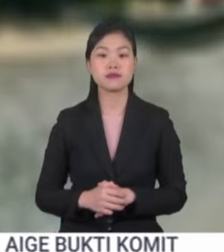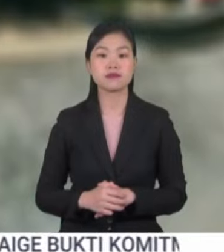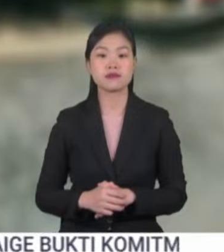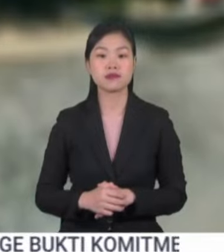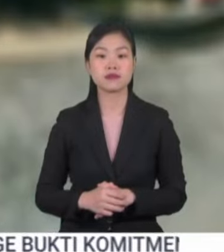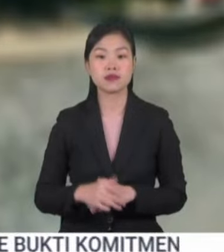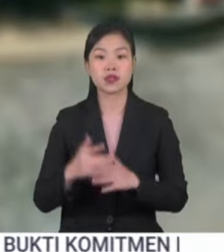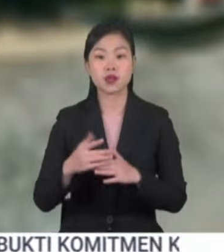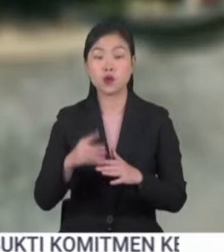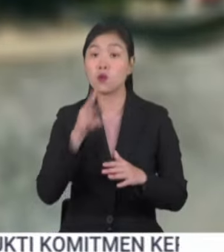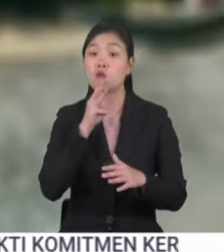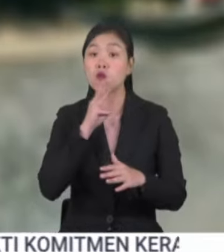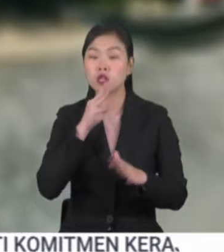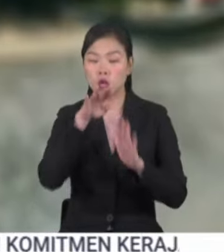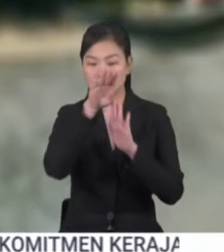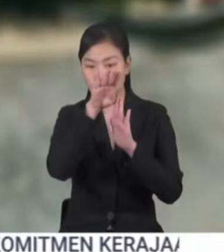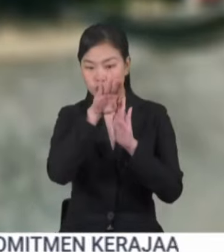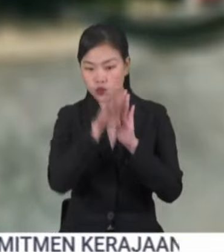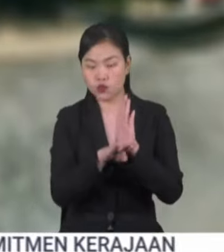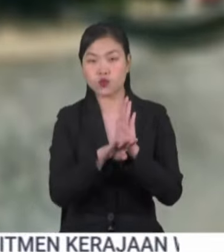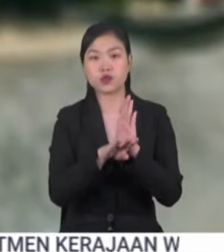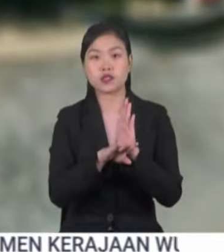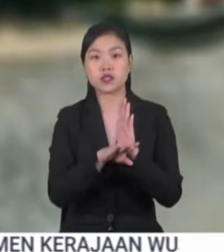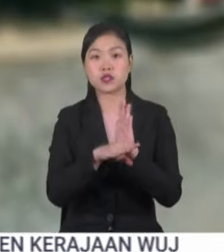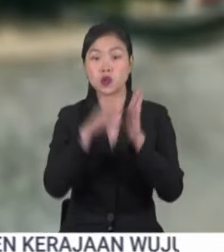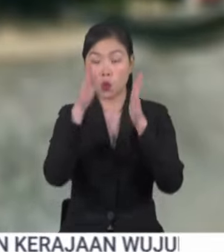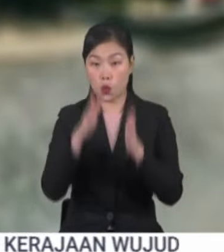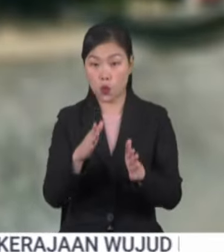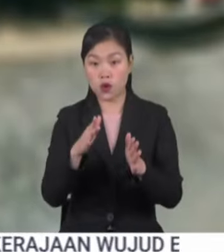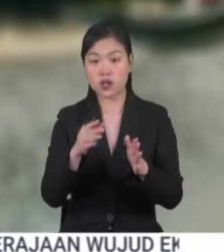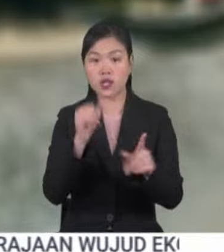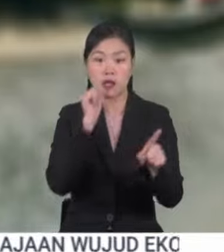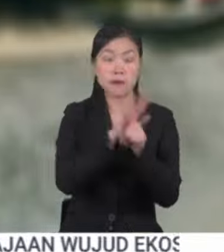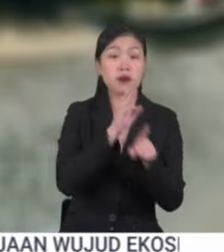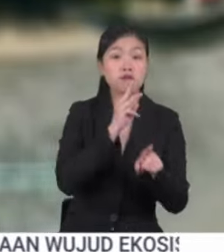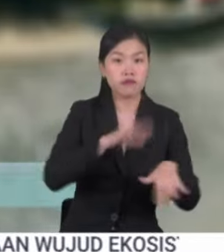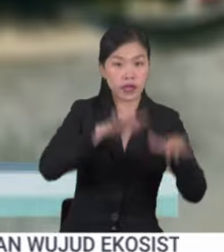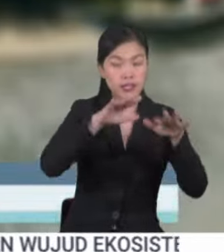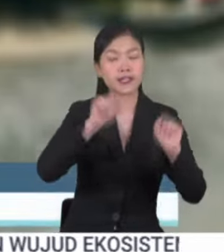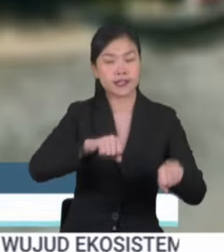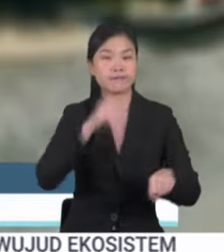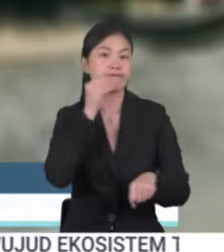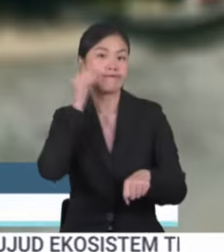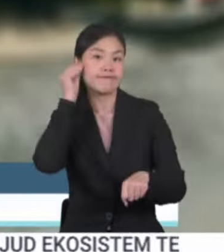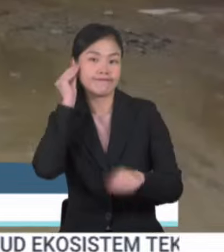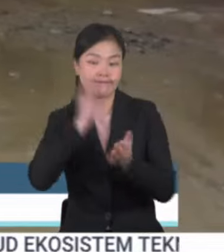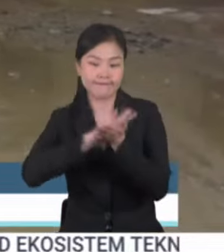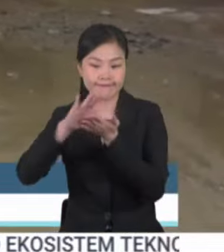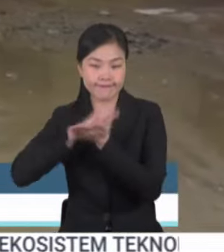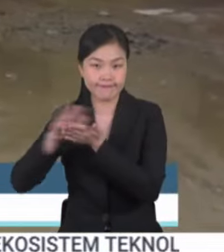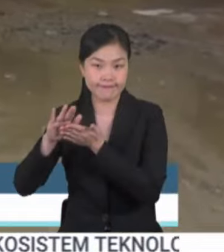Paras air semakin menurun di Perlis membolehkan penduduk terjejas banjir membersihkan kediaman masing-masing.